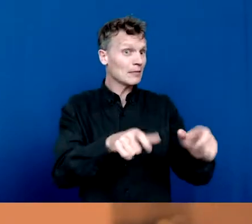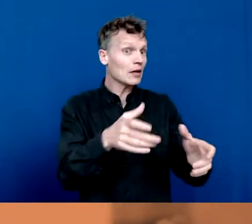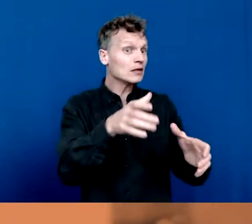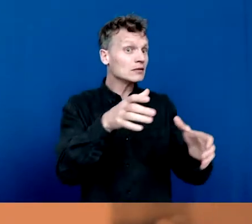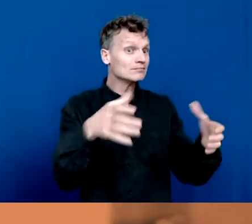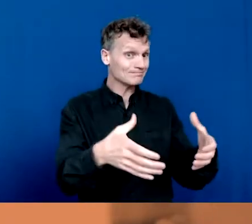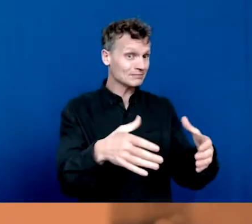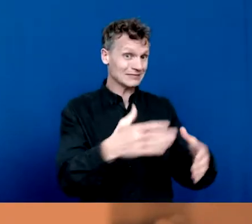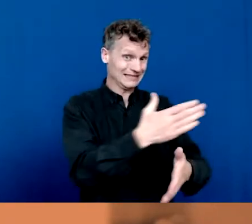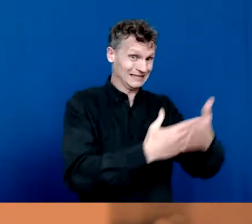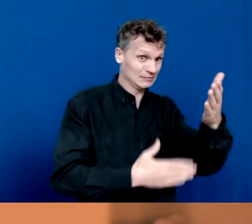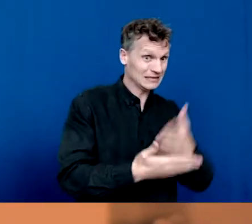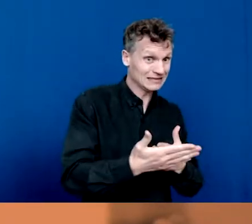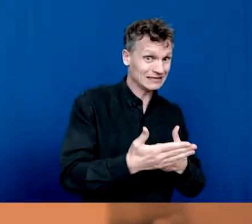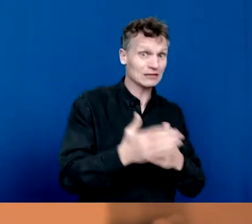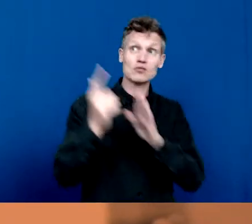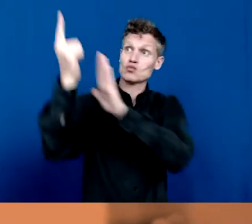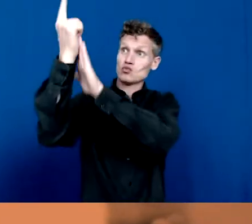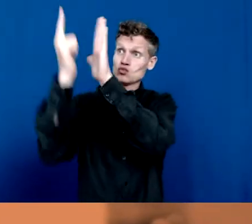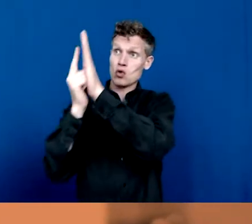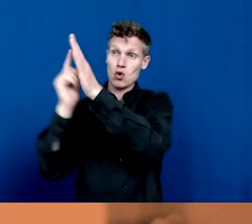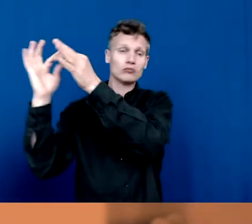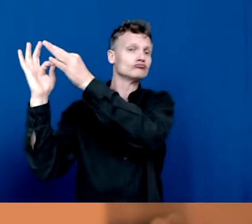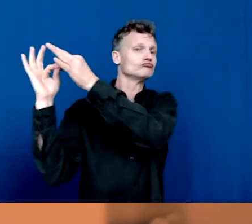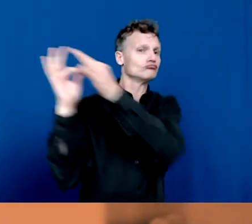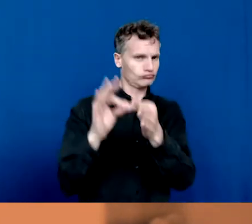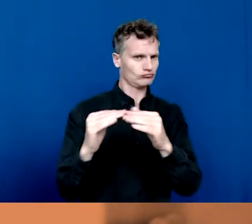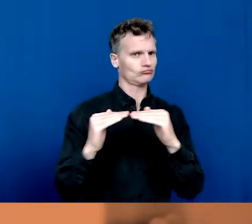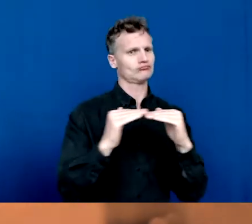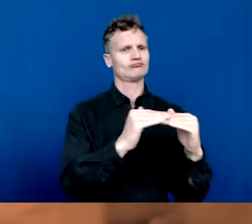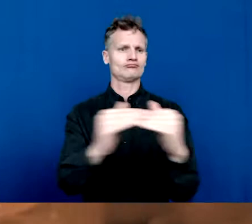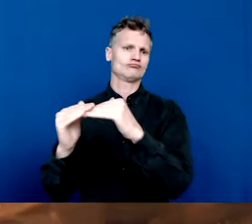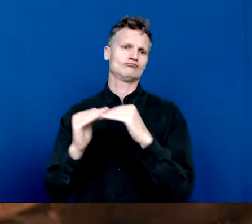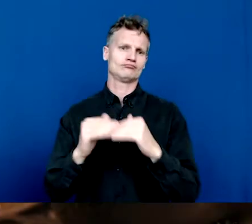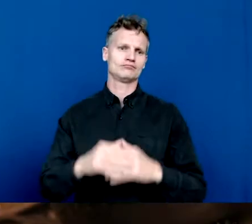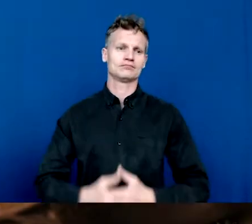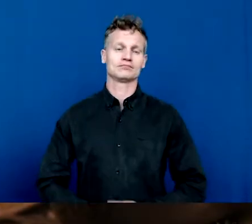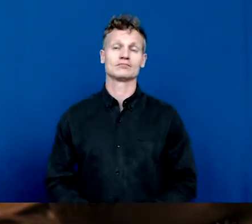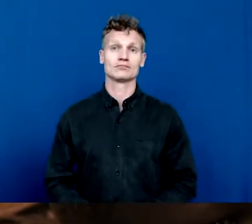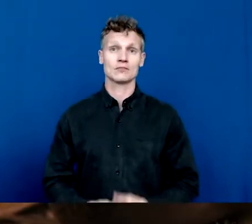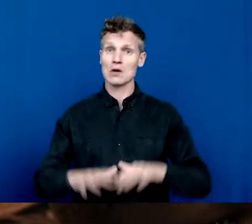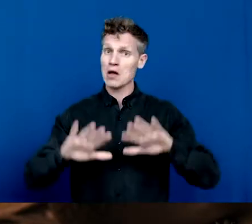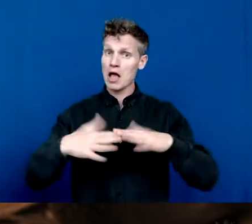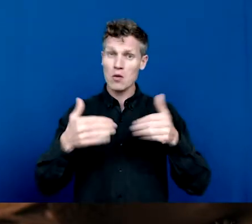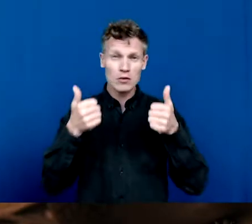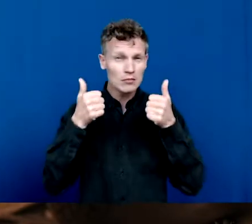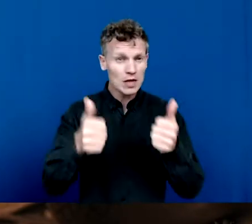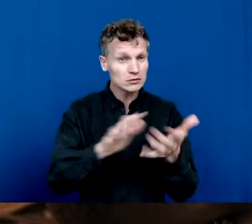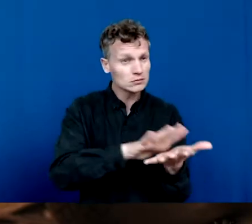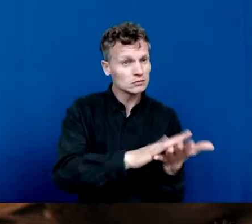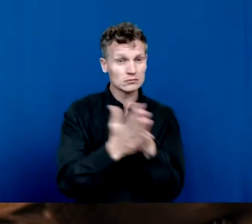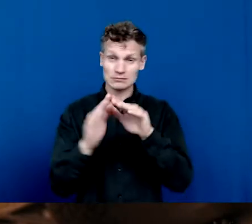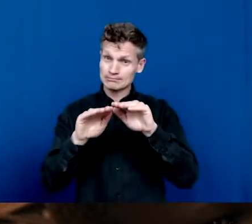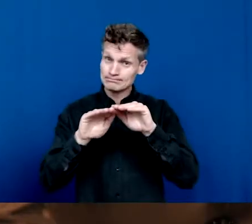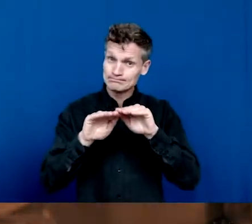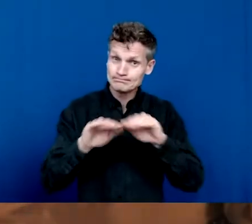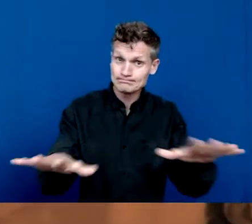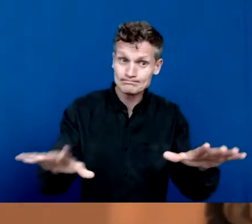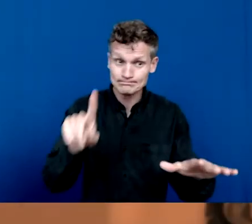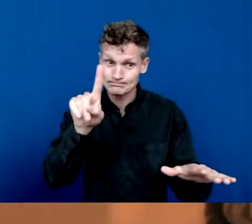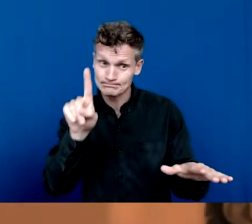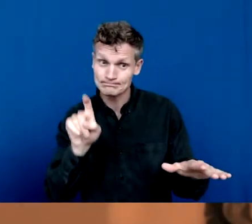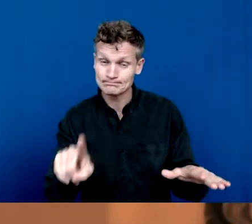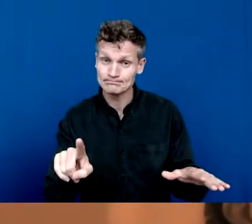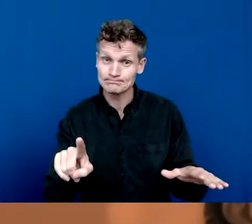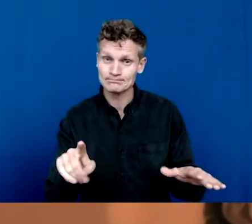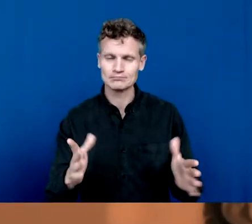Quelle est la meilleure façon de mettre en œuvre ces conventions? En nous impliquant et en amplifiant nos efforts. Les personnes